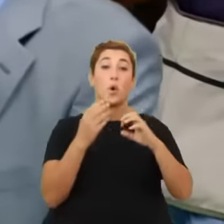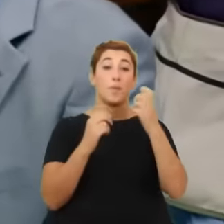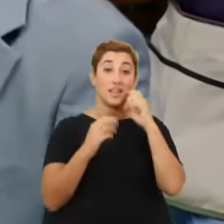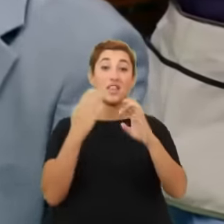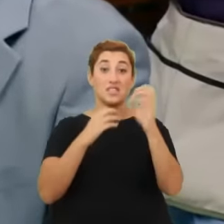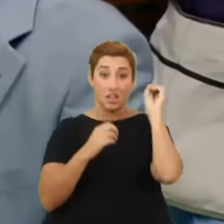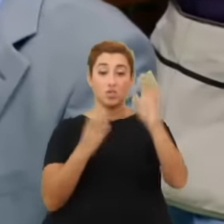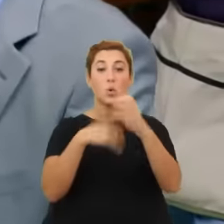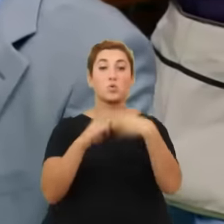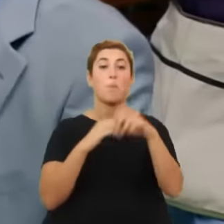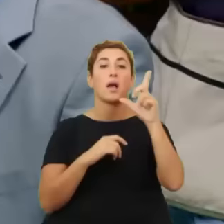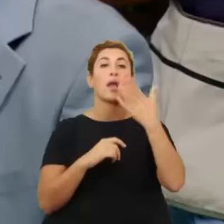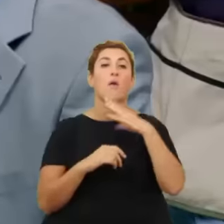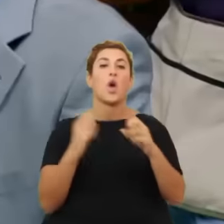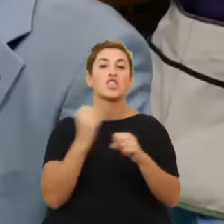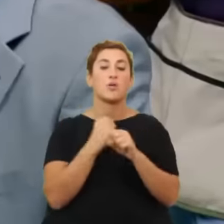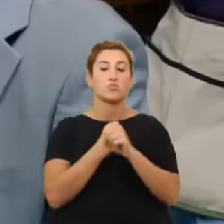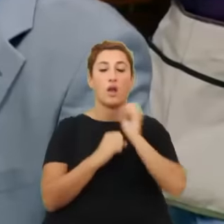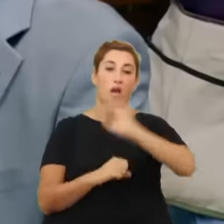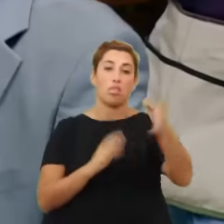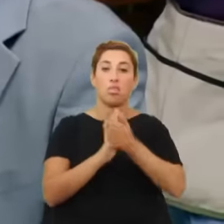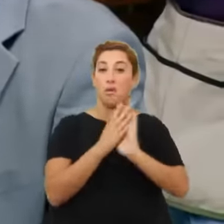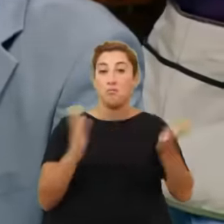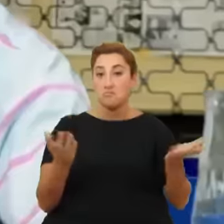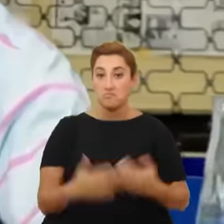soymaya gerek yok ki. Çamurlu çamurlu atarsın, olur biter.